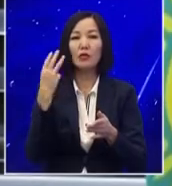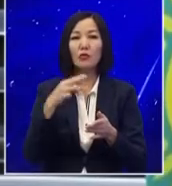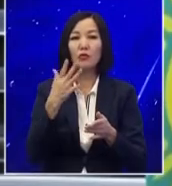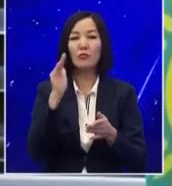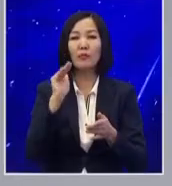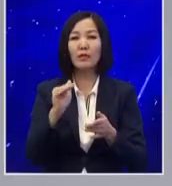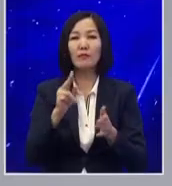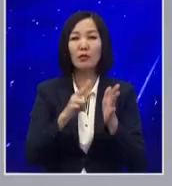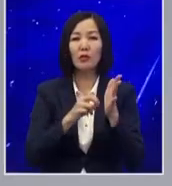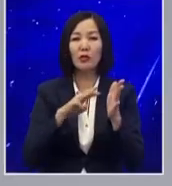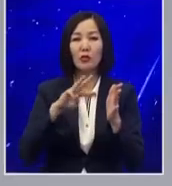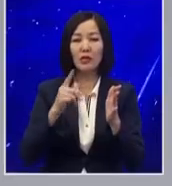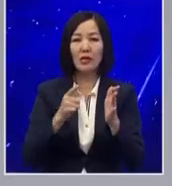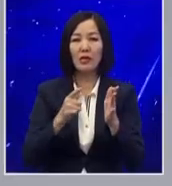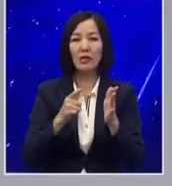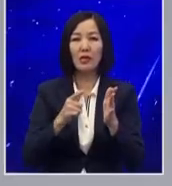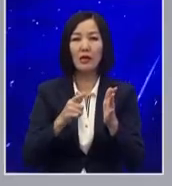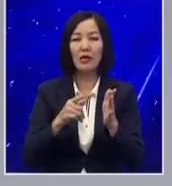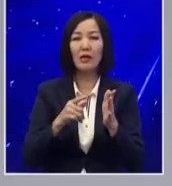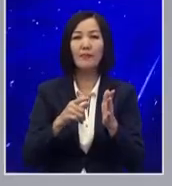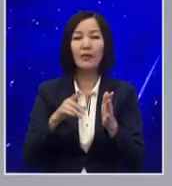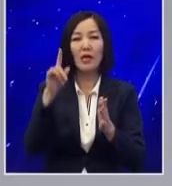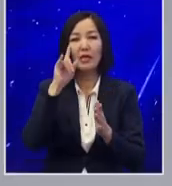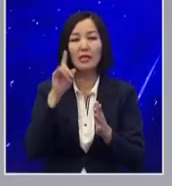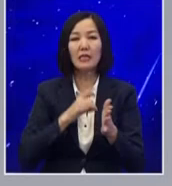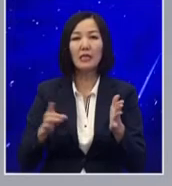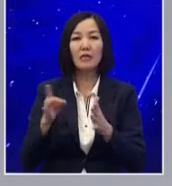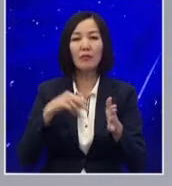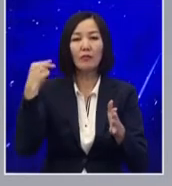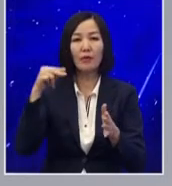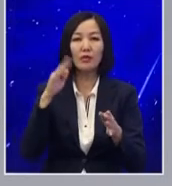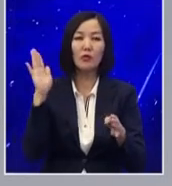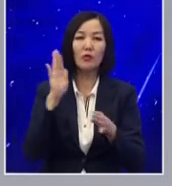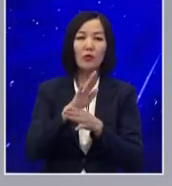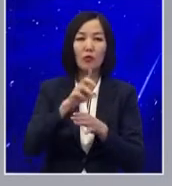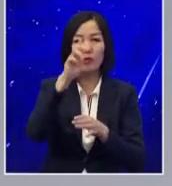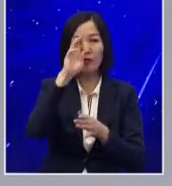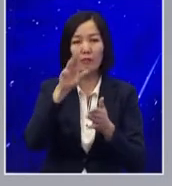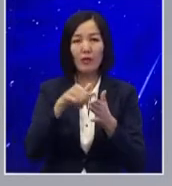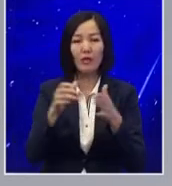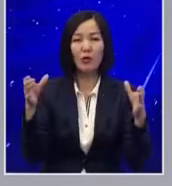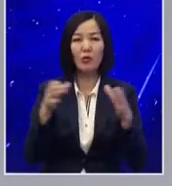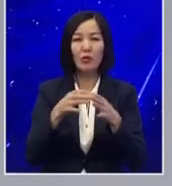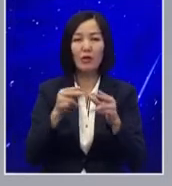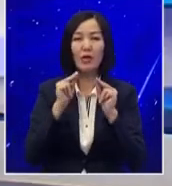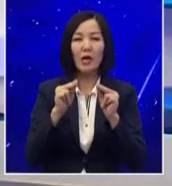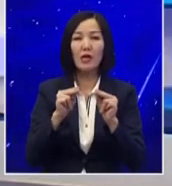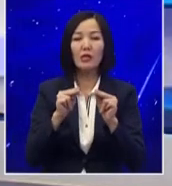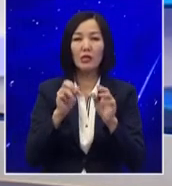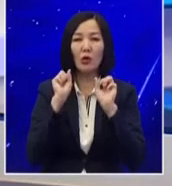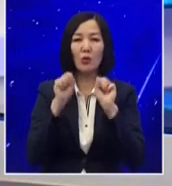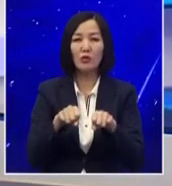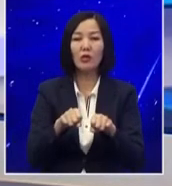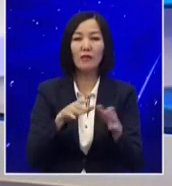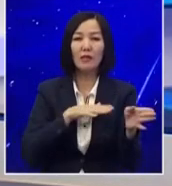235 700 теңге. Айта кетейік, аталу науқан Қазақстан Республикасы президенті жолдауындағы мемлекеттік органдардың ашықтығы мен